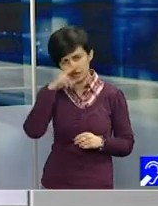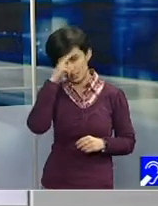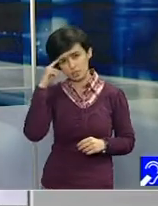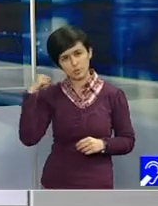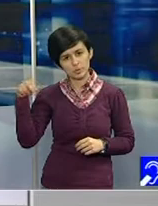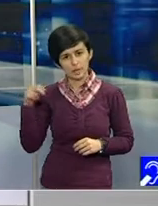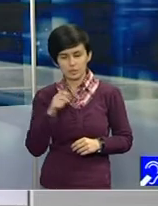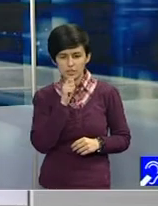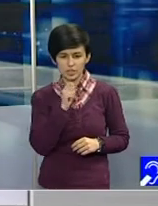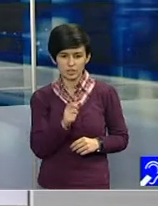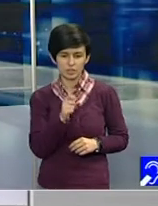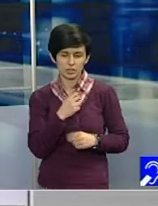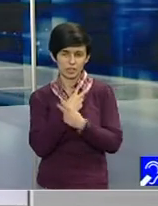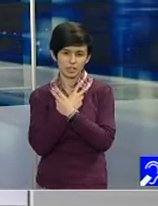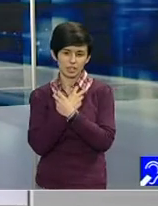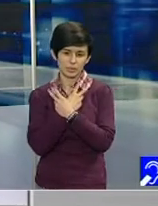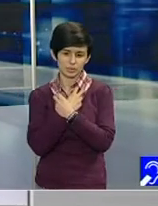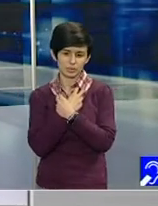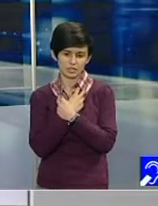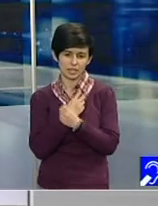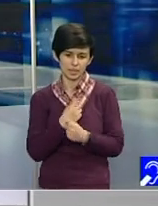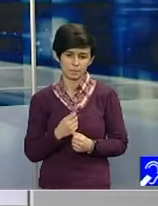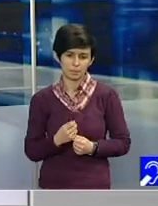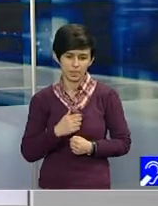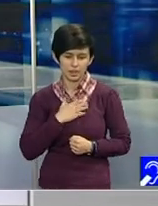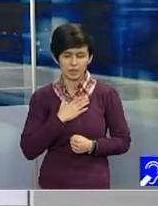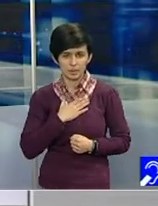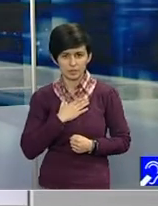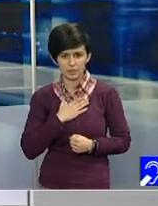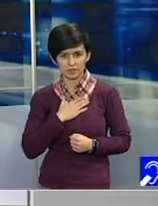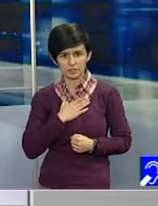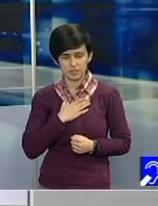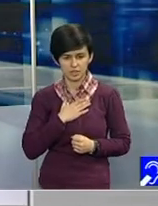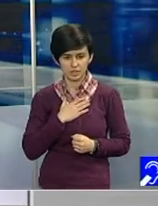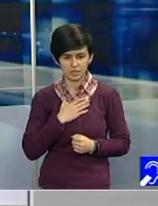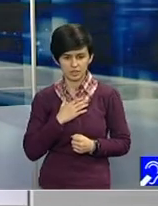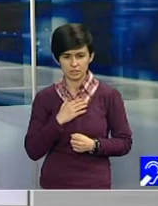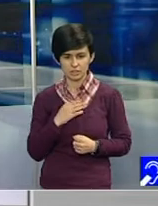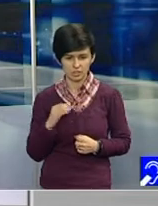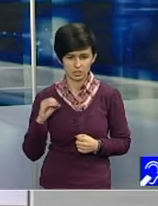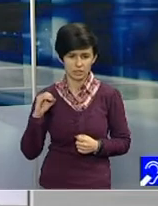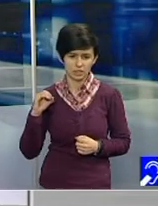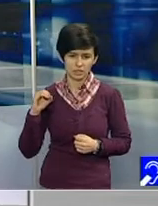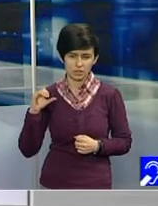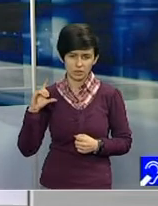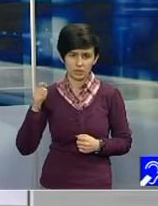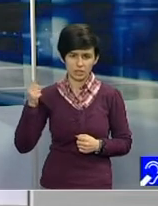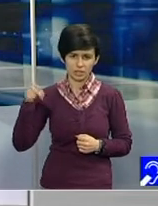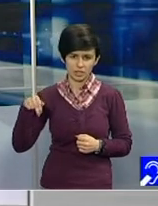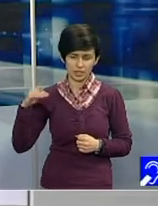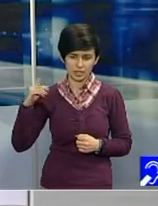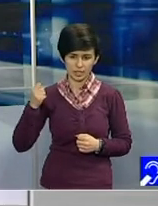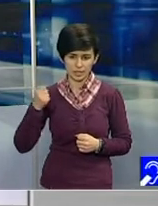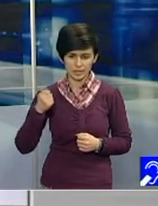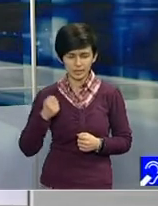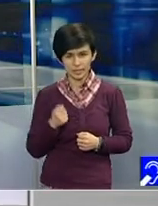Ungaria, Austria, am avut din Olanda, dar am avut și din afara Uniunii Europene, trupe care au venit